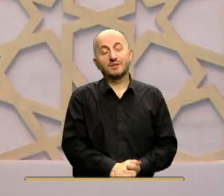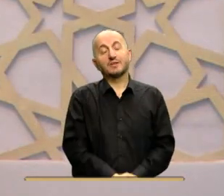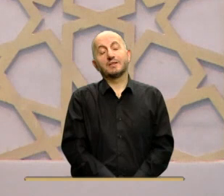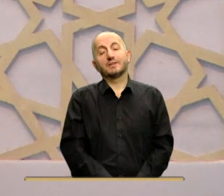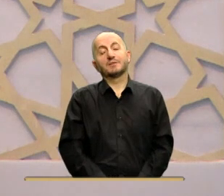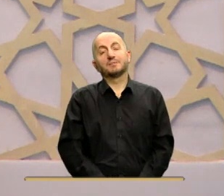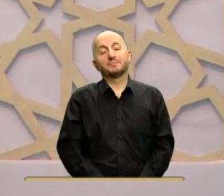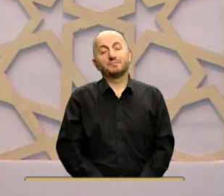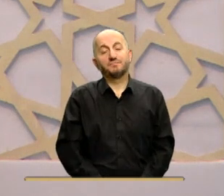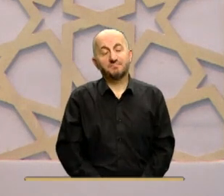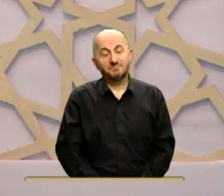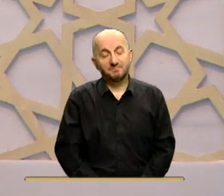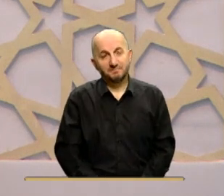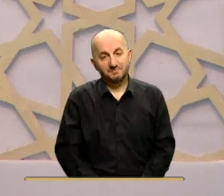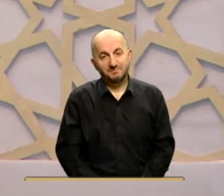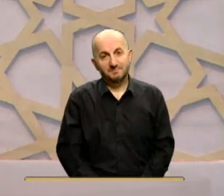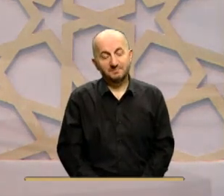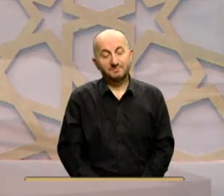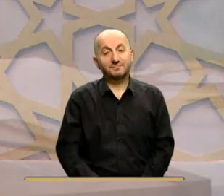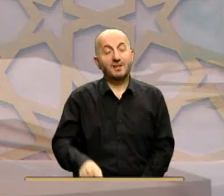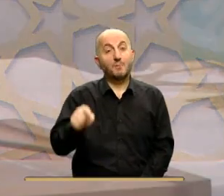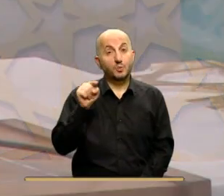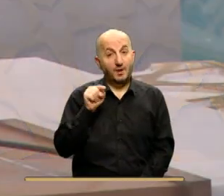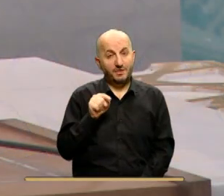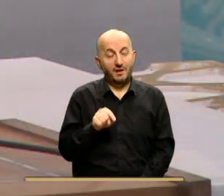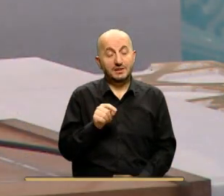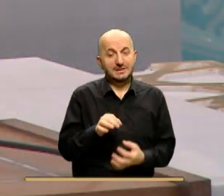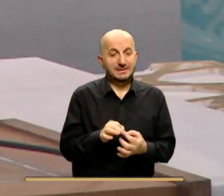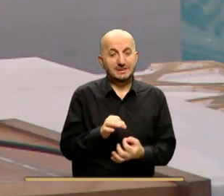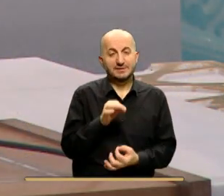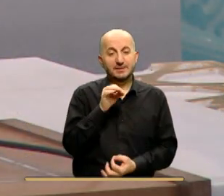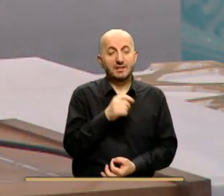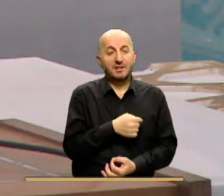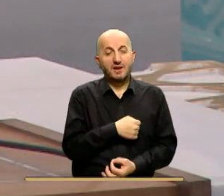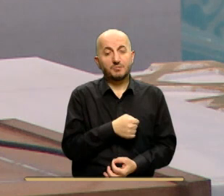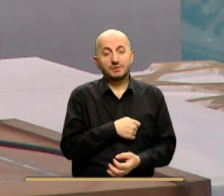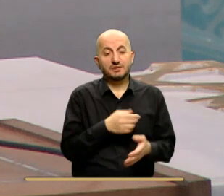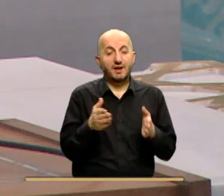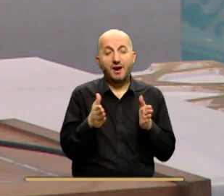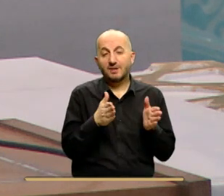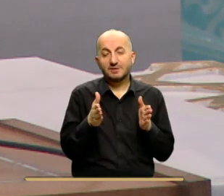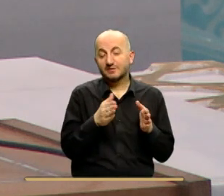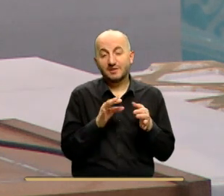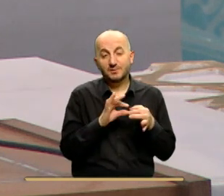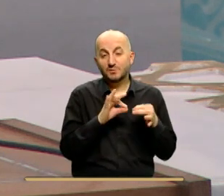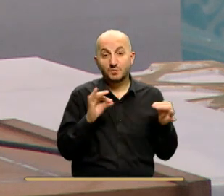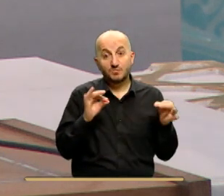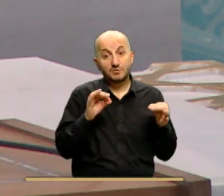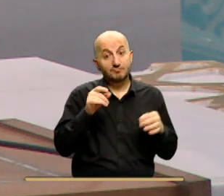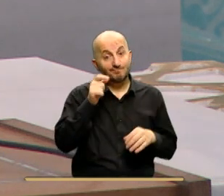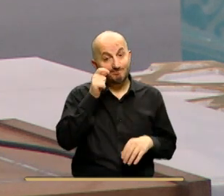ifade edilir. Değerli kardeşlerim, burada insan ile kalbinin arasındaki ifadesi çok dikkat